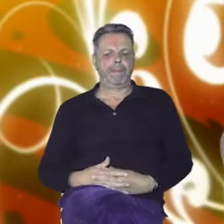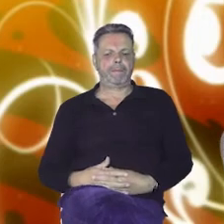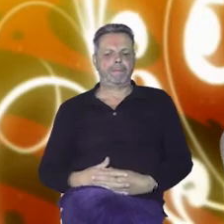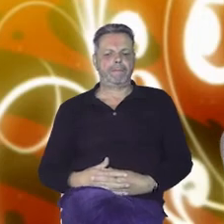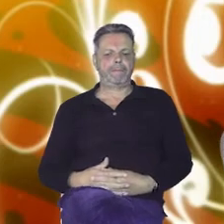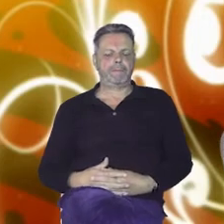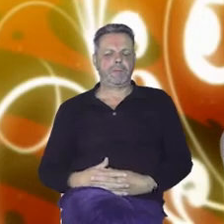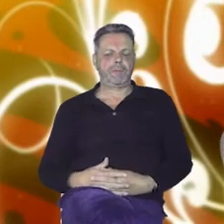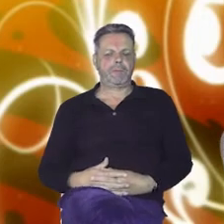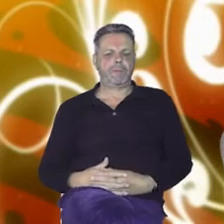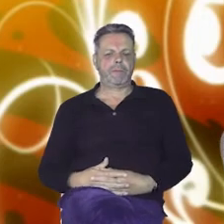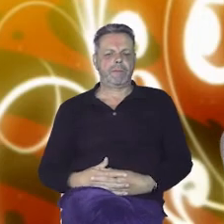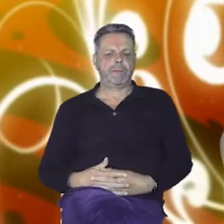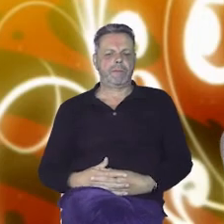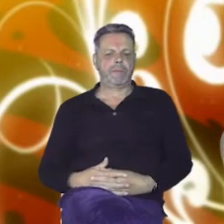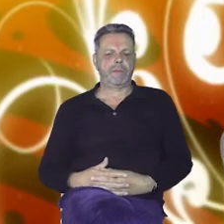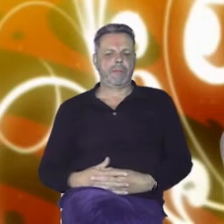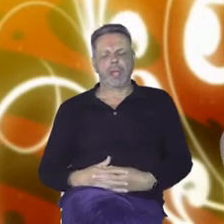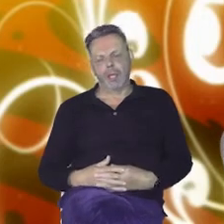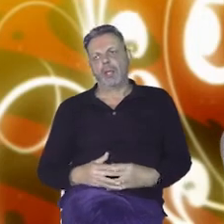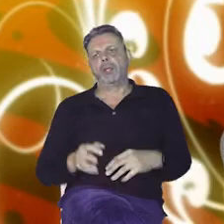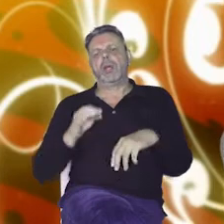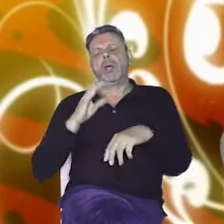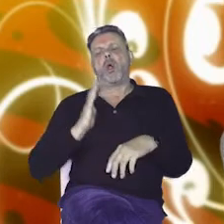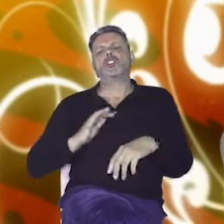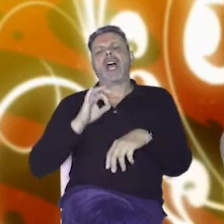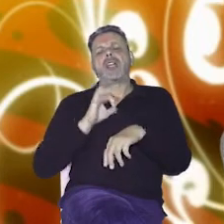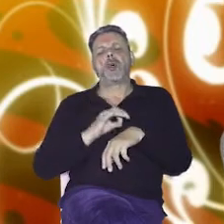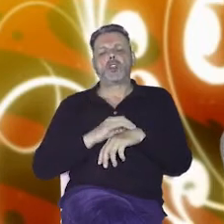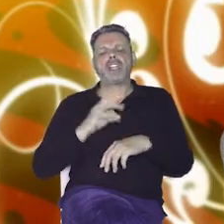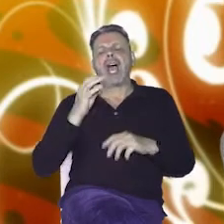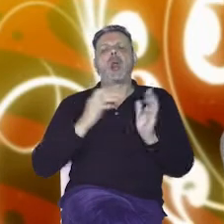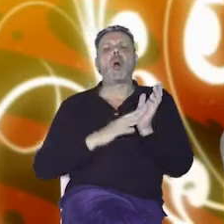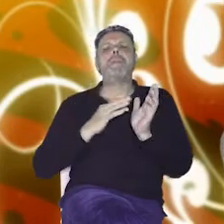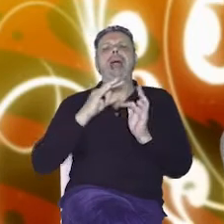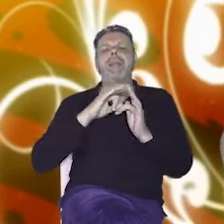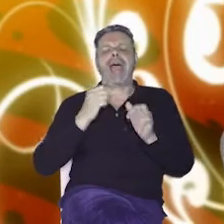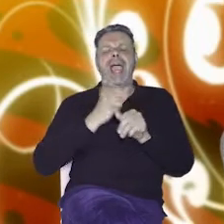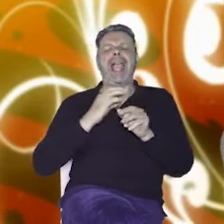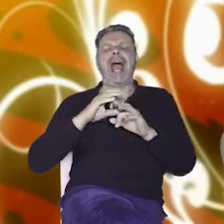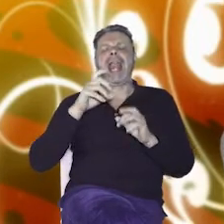malo sluša, je doktorica znanosti Romana Galić, pročelnica